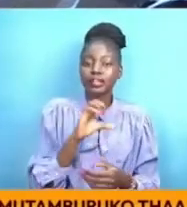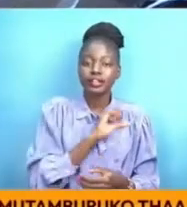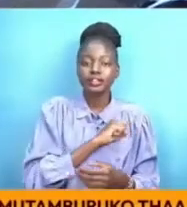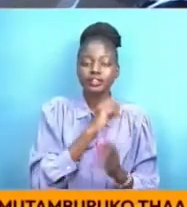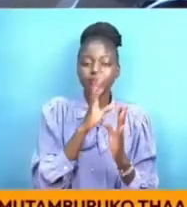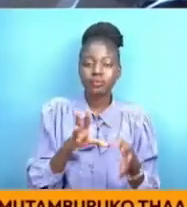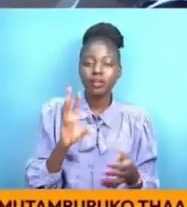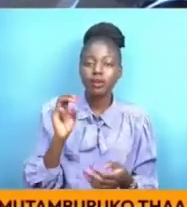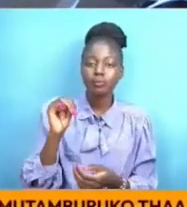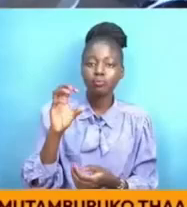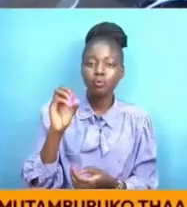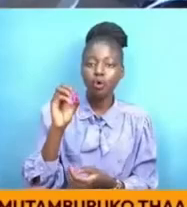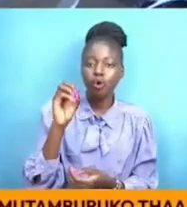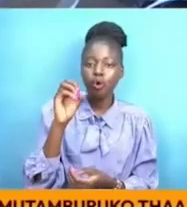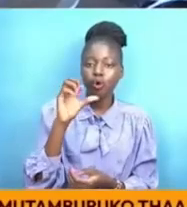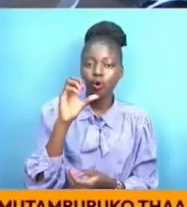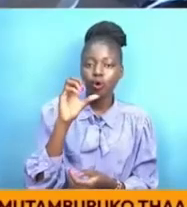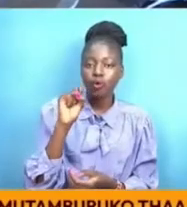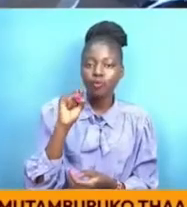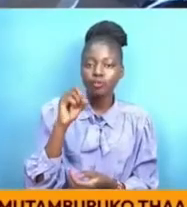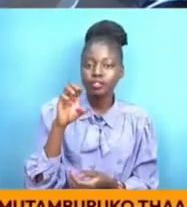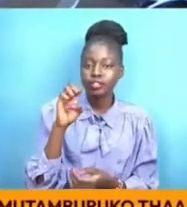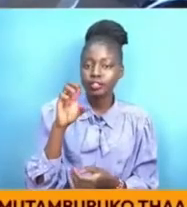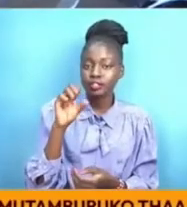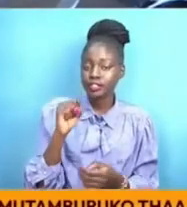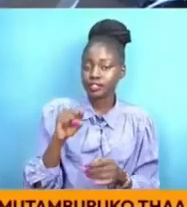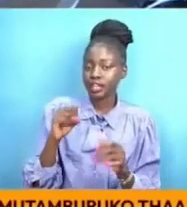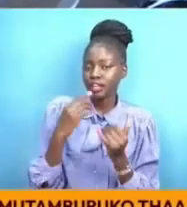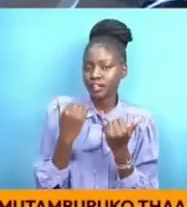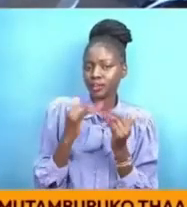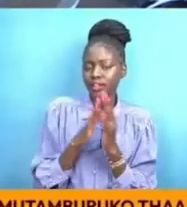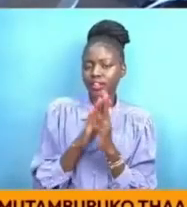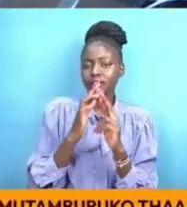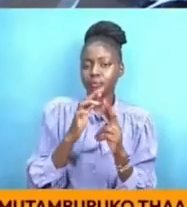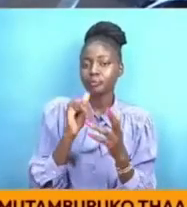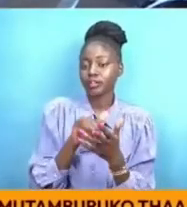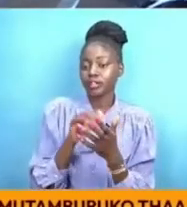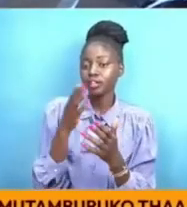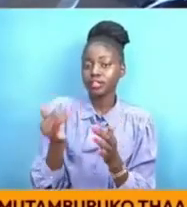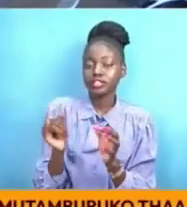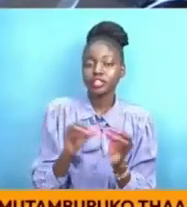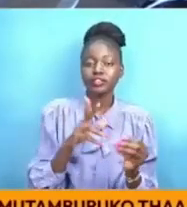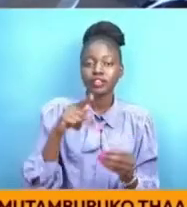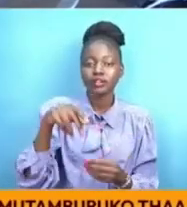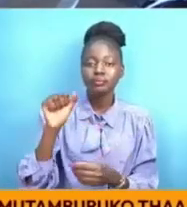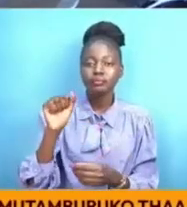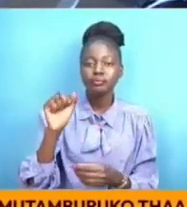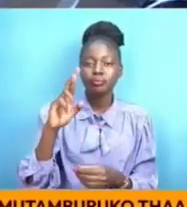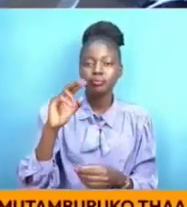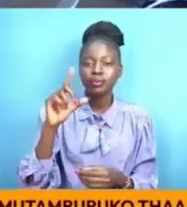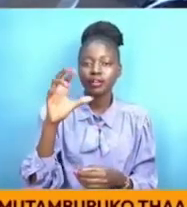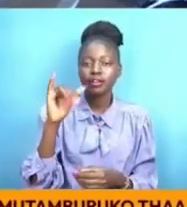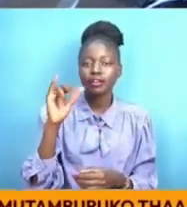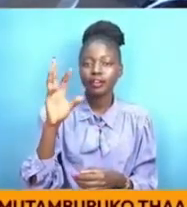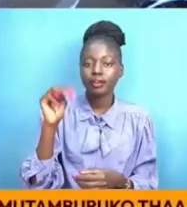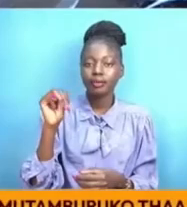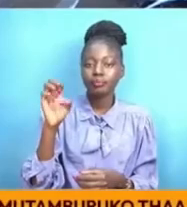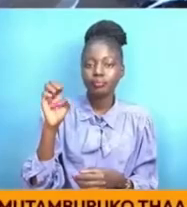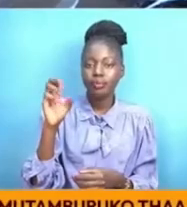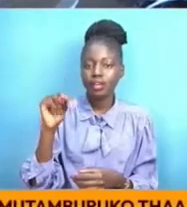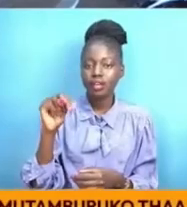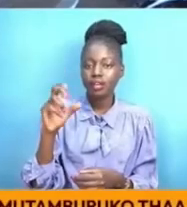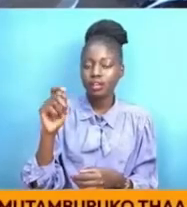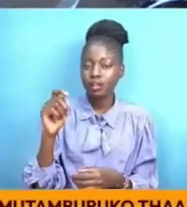gifururi Moses Wetangula na thutha wa kurekereria riboti no igatamanio shikaro ine cia bunge ya gifururi kuria